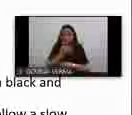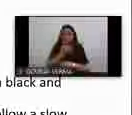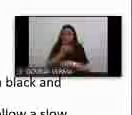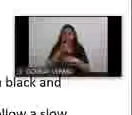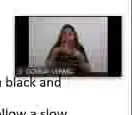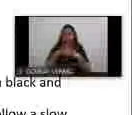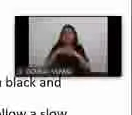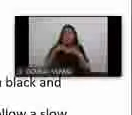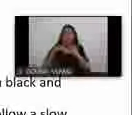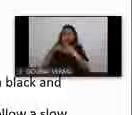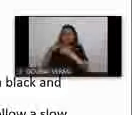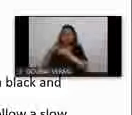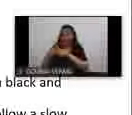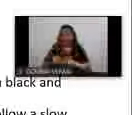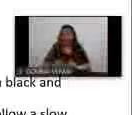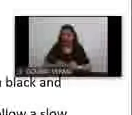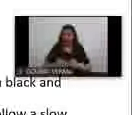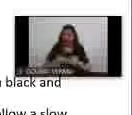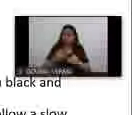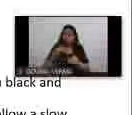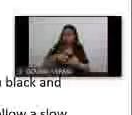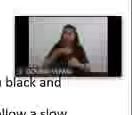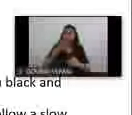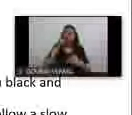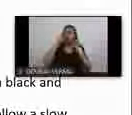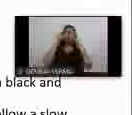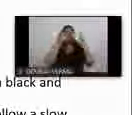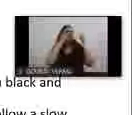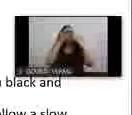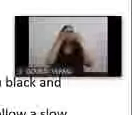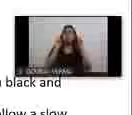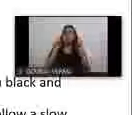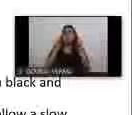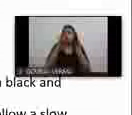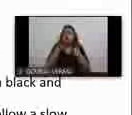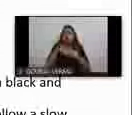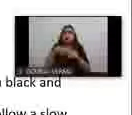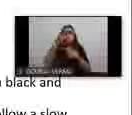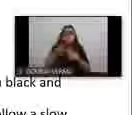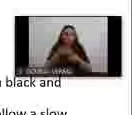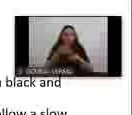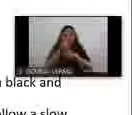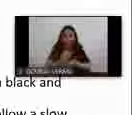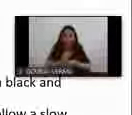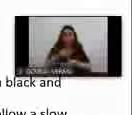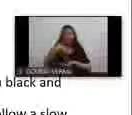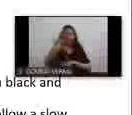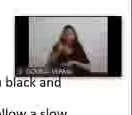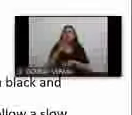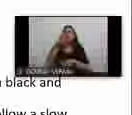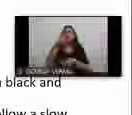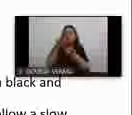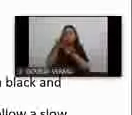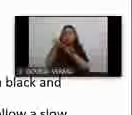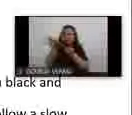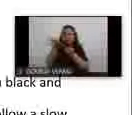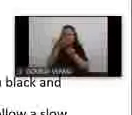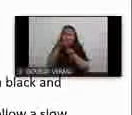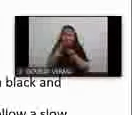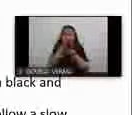child can see approximately around 7 inches in distance and only sees basically forms black and white